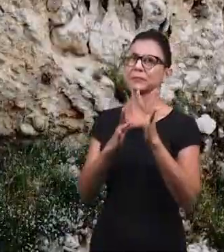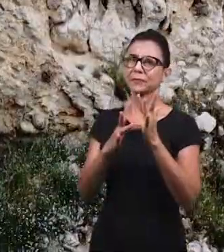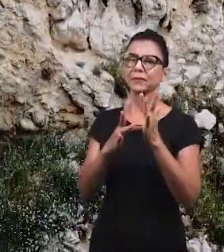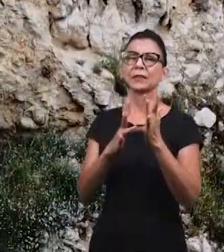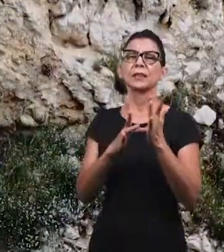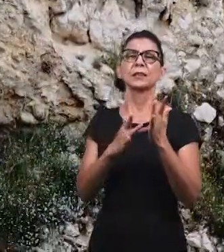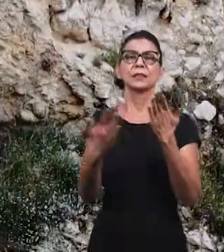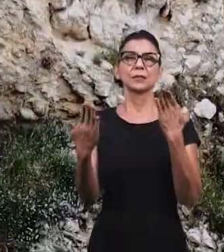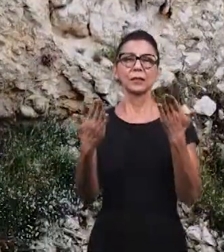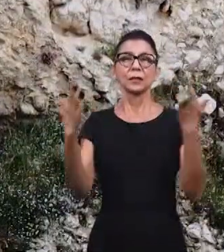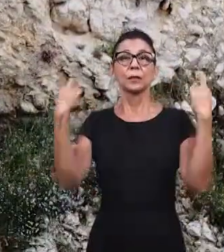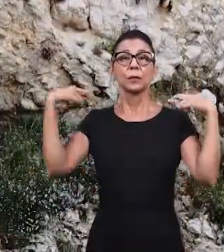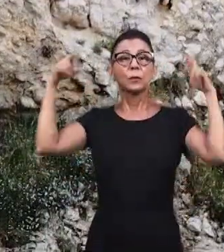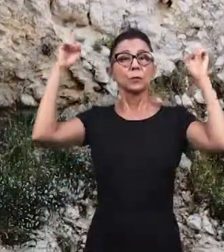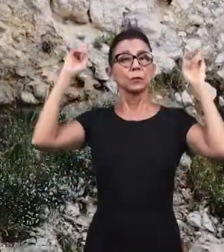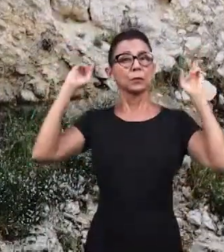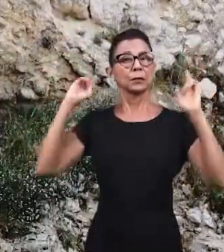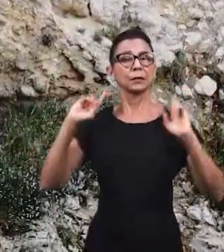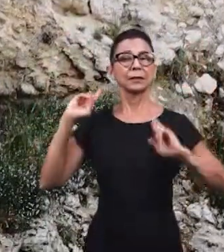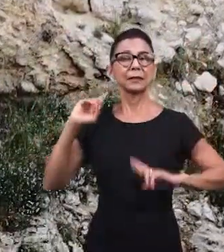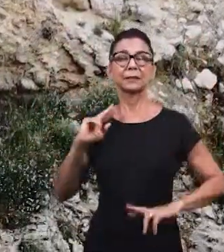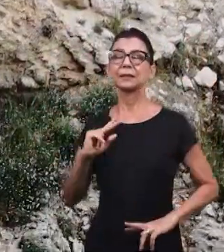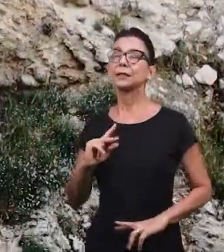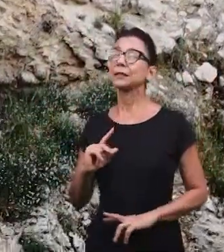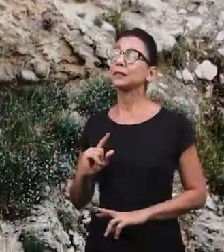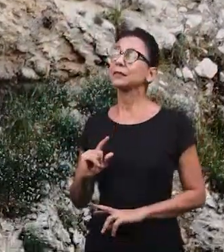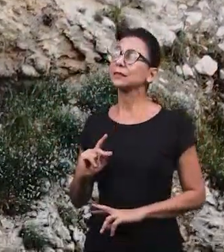Которое дошло до нас через кровь Его.